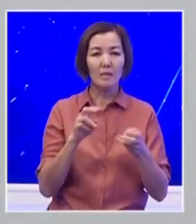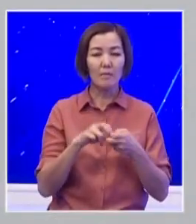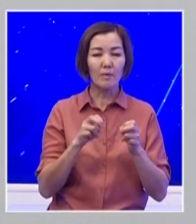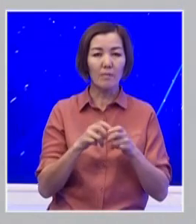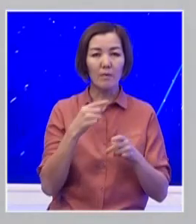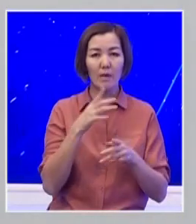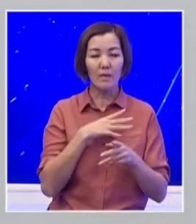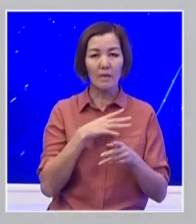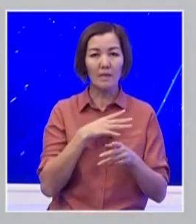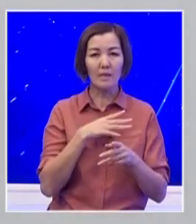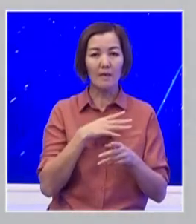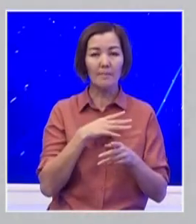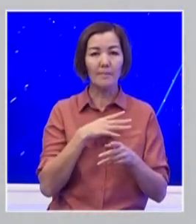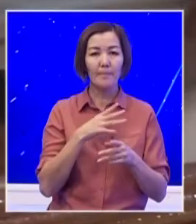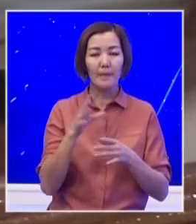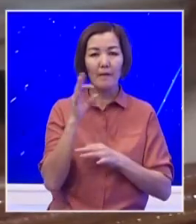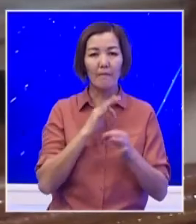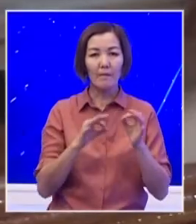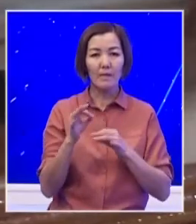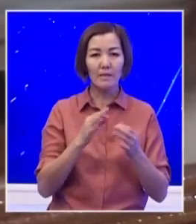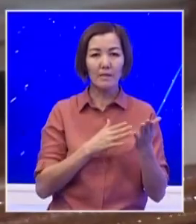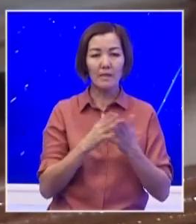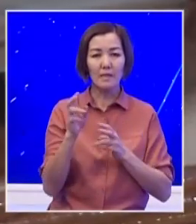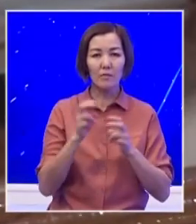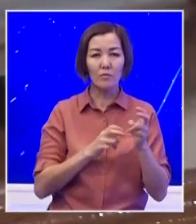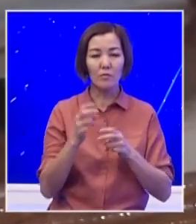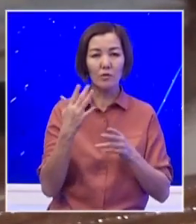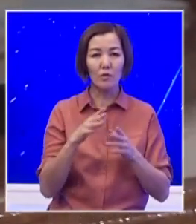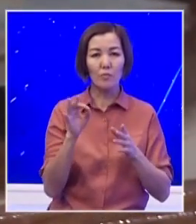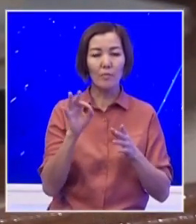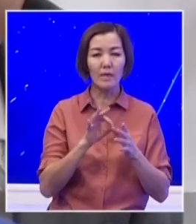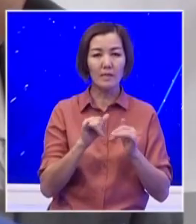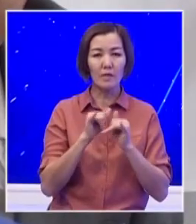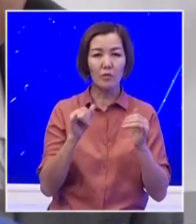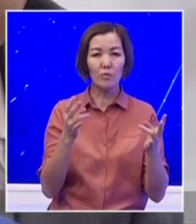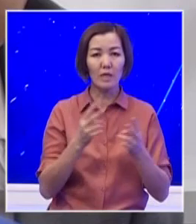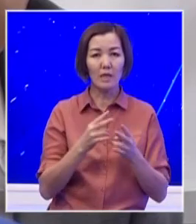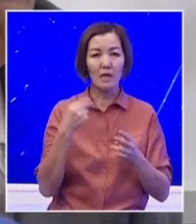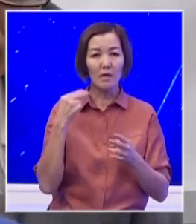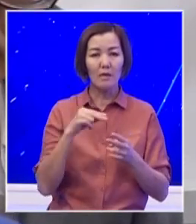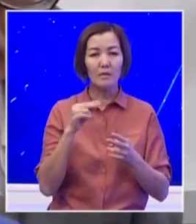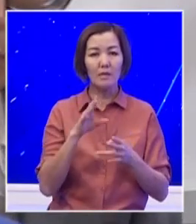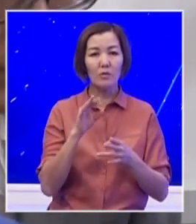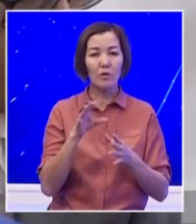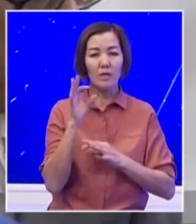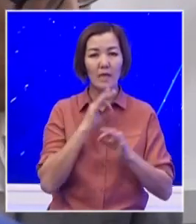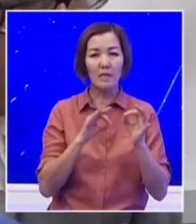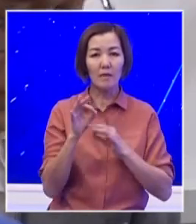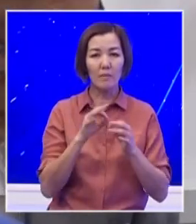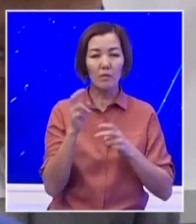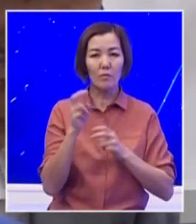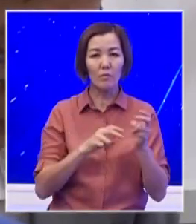көтерілді. Еліміздегі фармацевтика саласындағы өндірісті 50% арттыру. Ел президенті Қасым-Жомарт Тоқаев дәрі-дәрмек